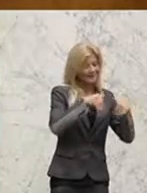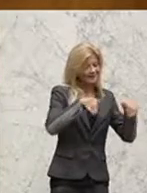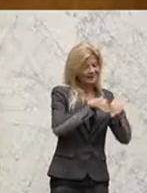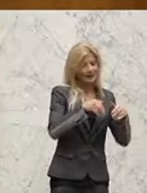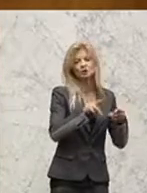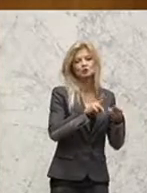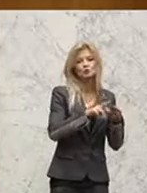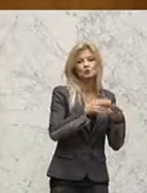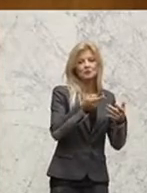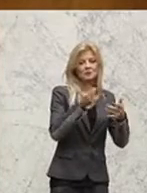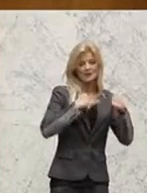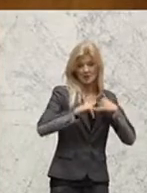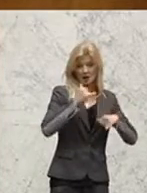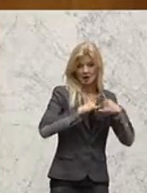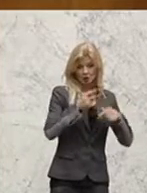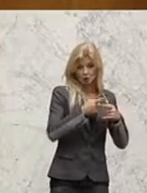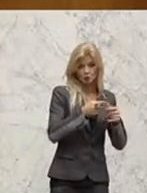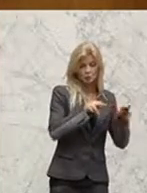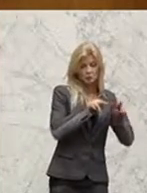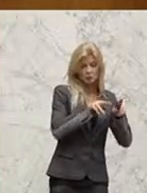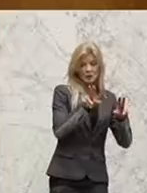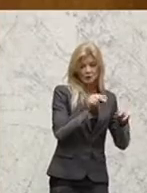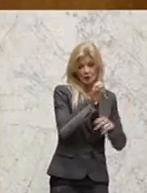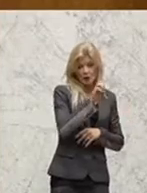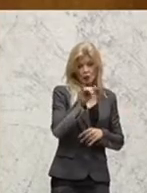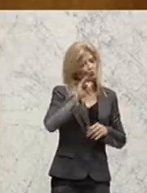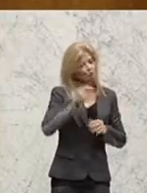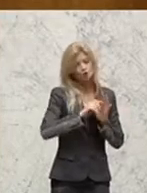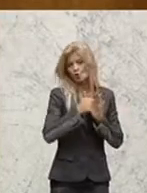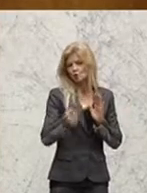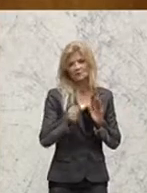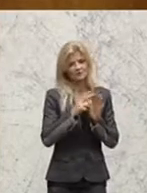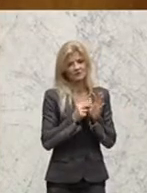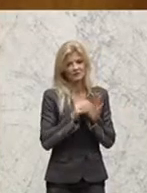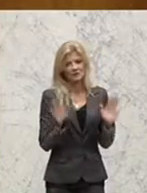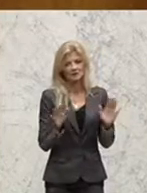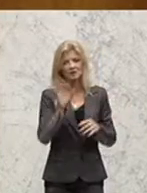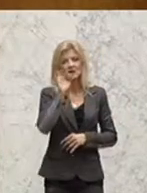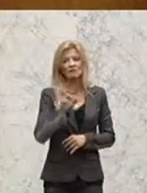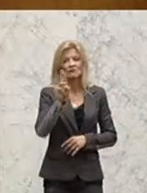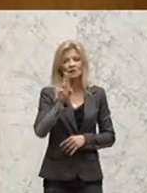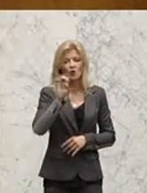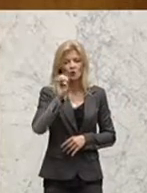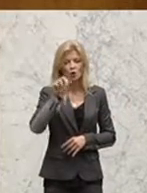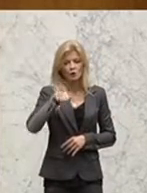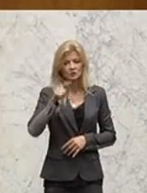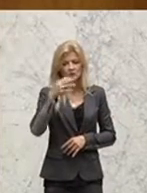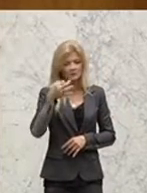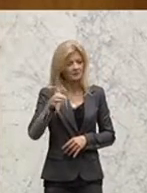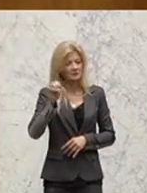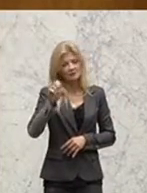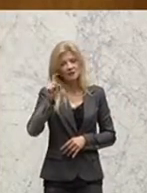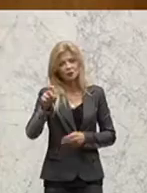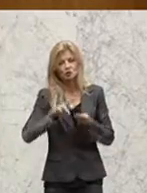müssen konsequent angewendet werden. Frontex und EASO leisten dabei wertvolle Arbeit für